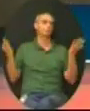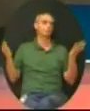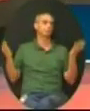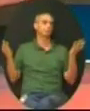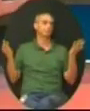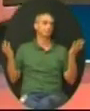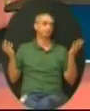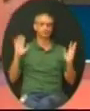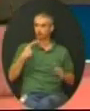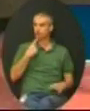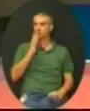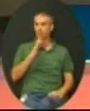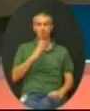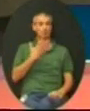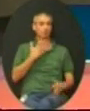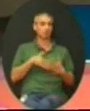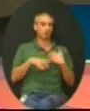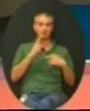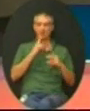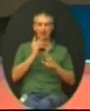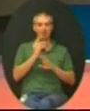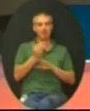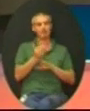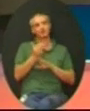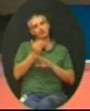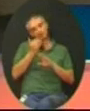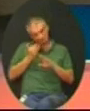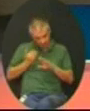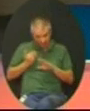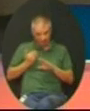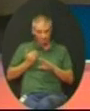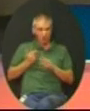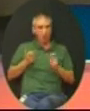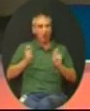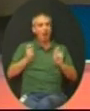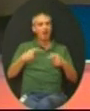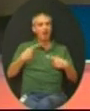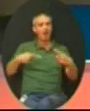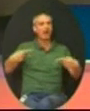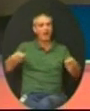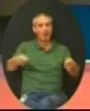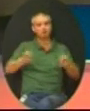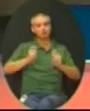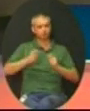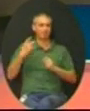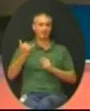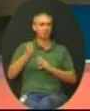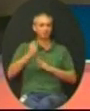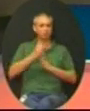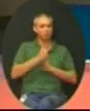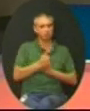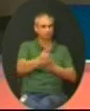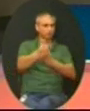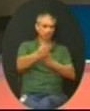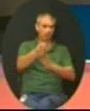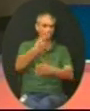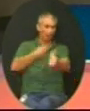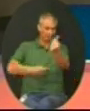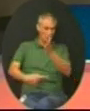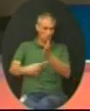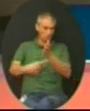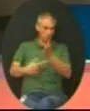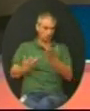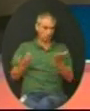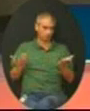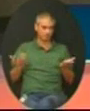ביטוי מאוד נחמד שאומר, אל תקדימו את העגלה לסוסים. בדרך כלל הסוסים מושכים את העגלה, פה אתם רוצים